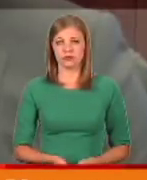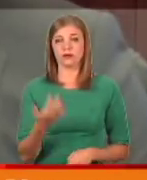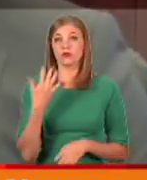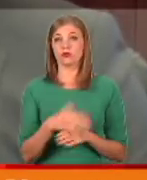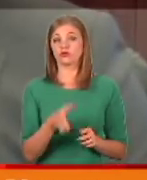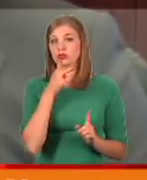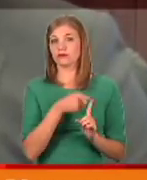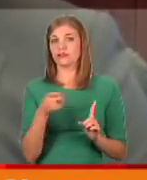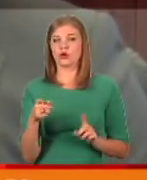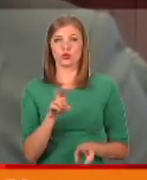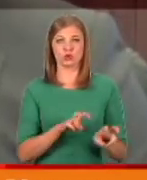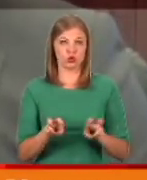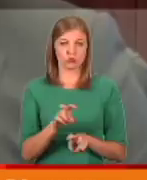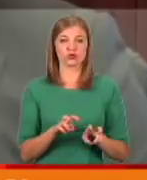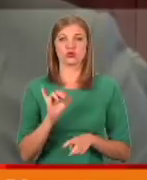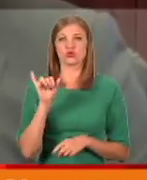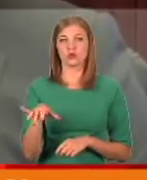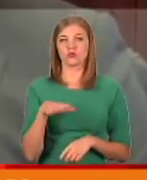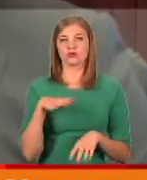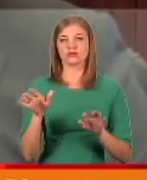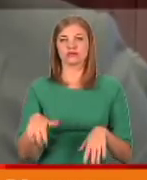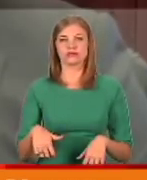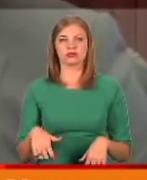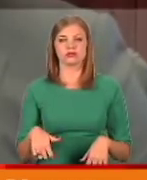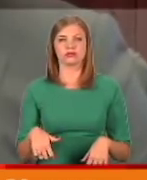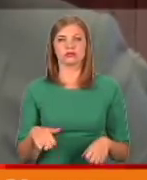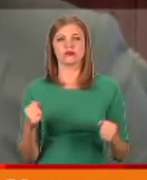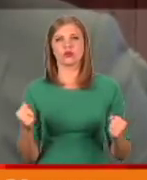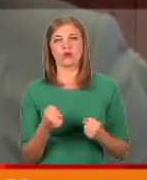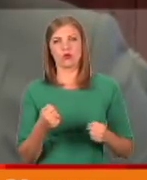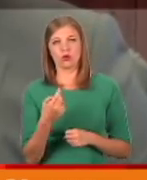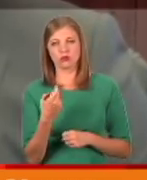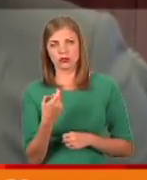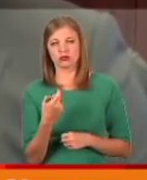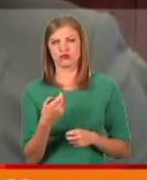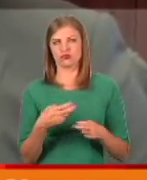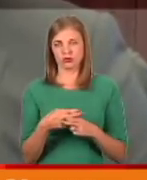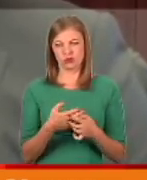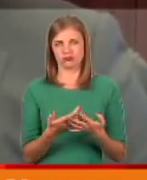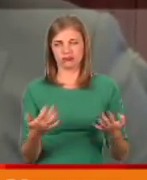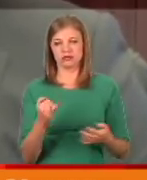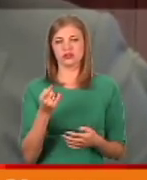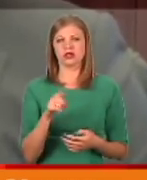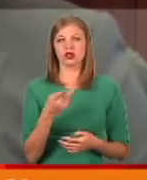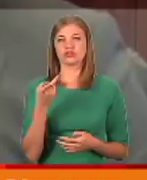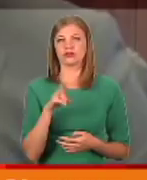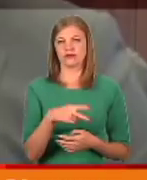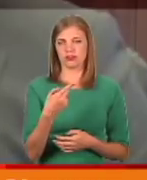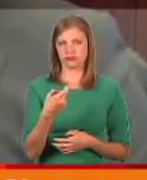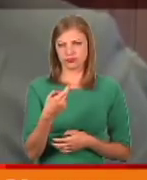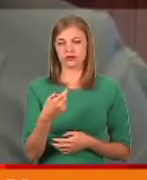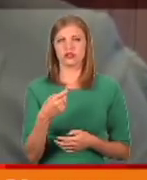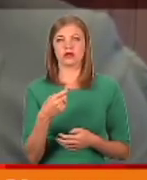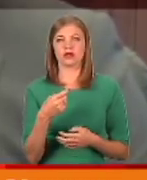Вже в ході обшуку в нього було вилучено холодна зброя, а також 2 одиниці вогнепальної